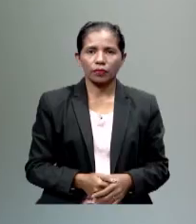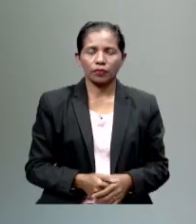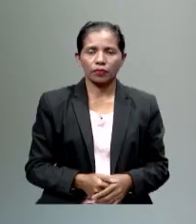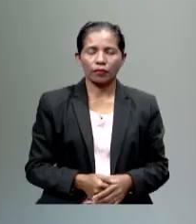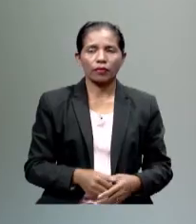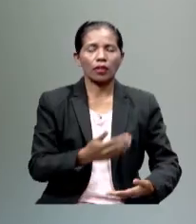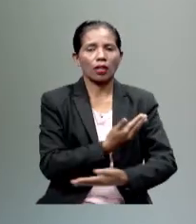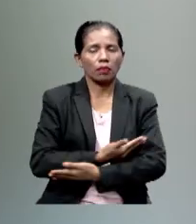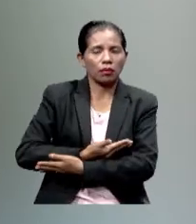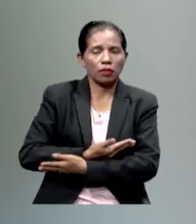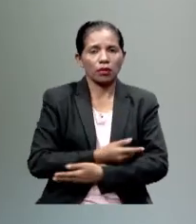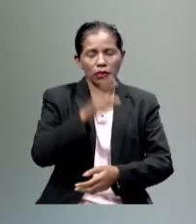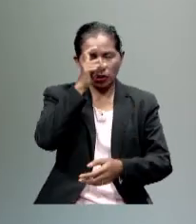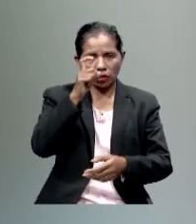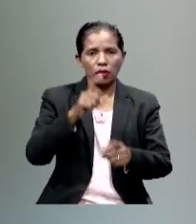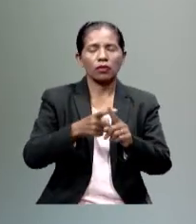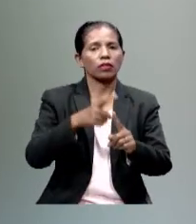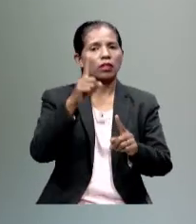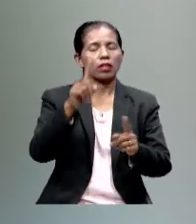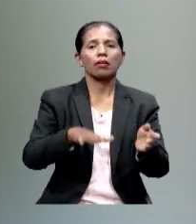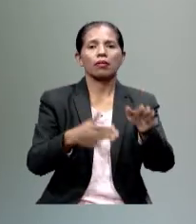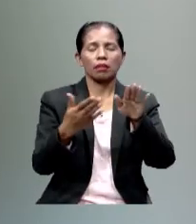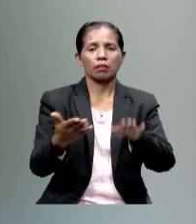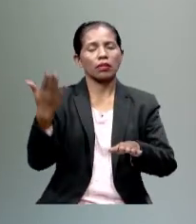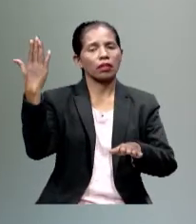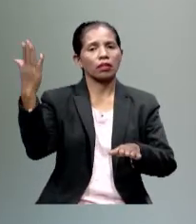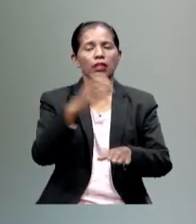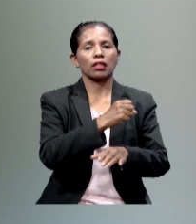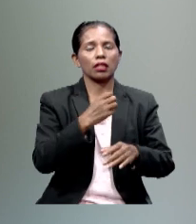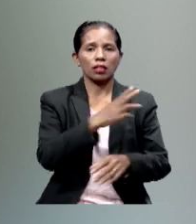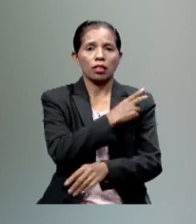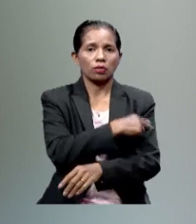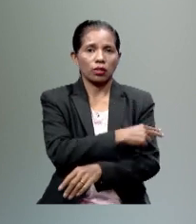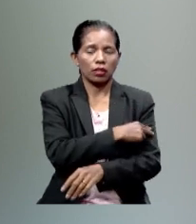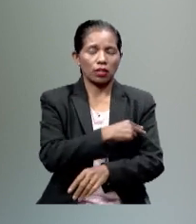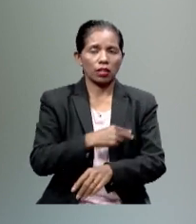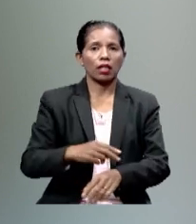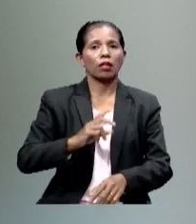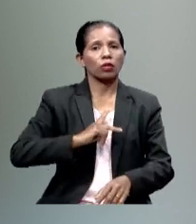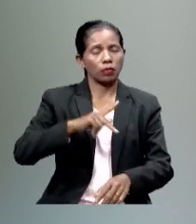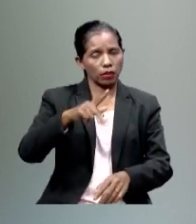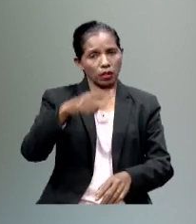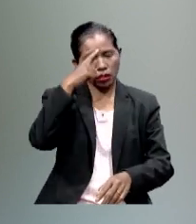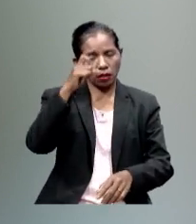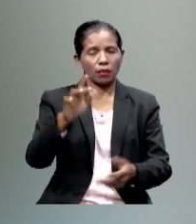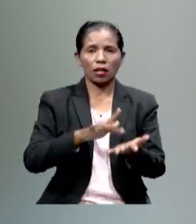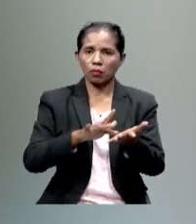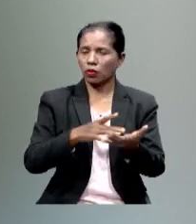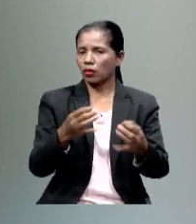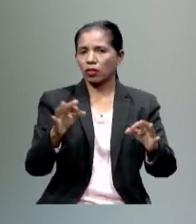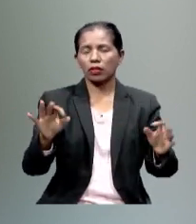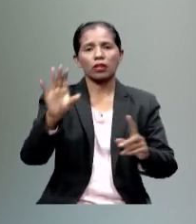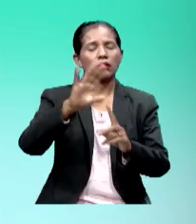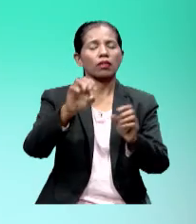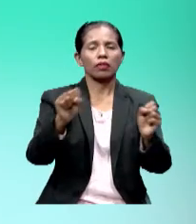Bebe ida hoida di fulani da resin la convida ia sentru saudi ilomar tamba ai moruk antibiotik la iha. Sefi